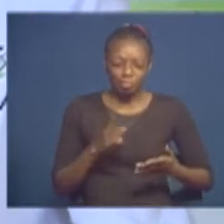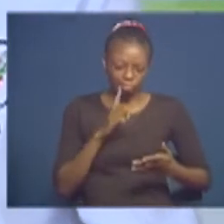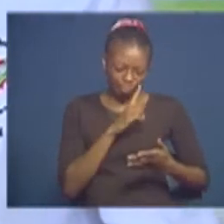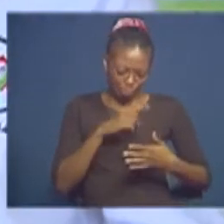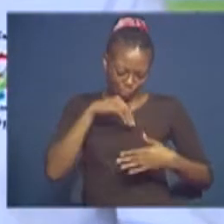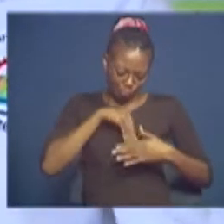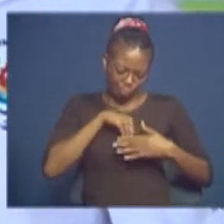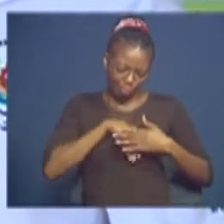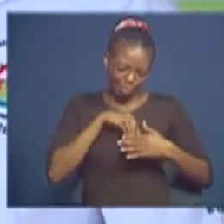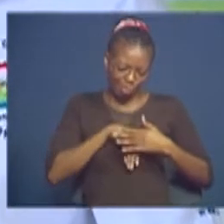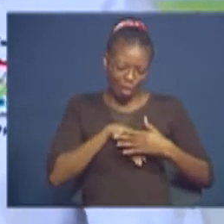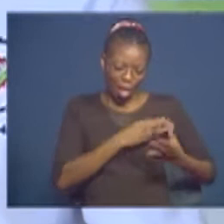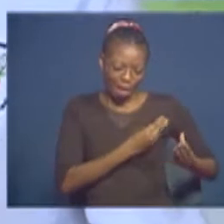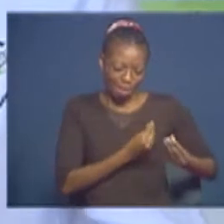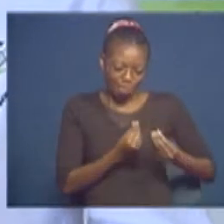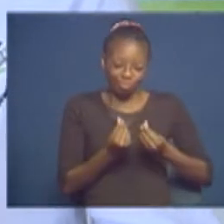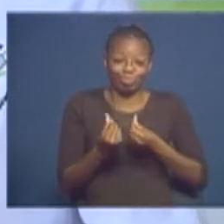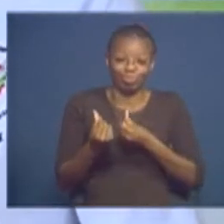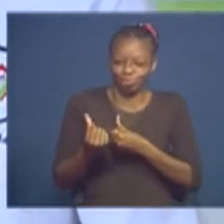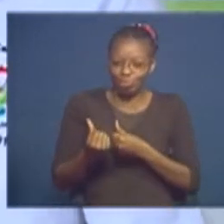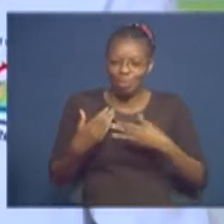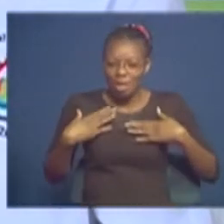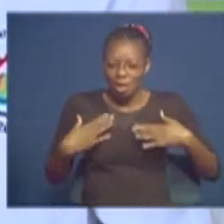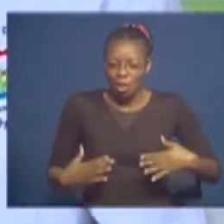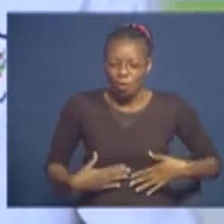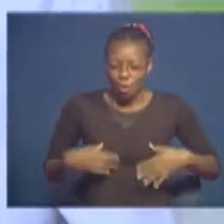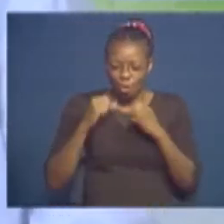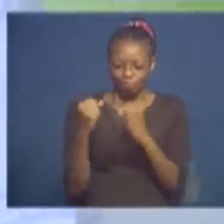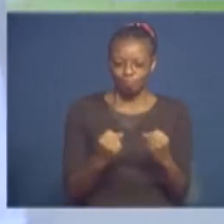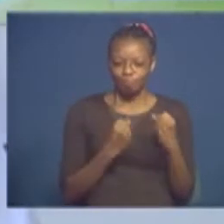zinatumika kutoa uchafu kwa mwili, ndio mwili isikue na